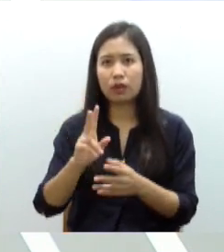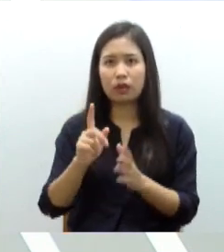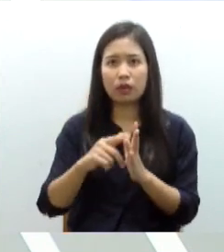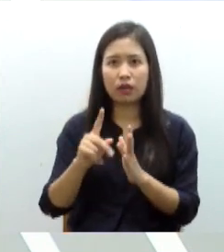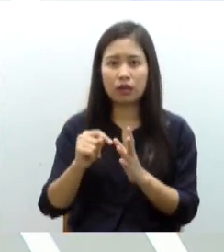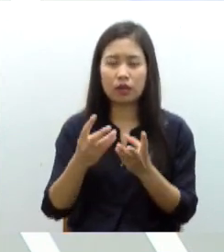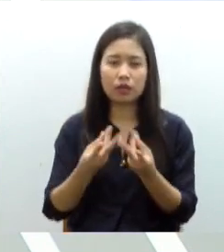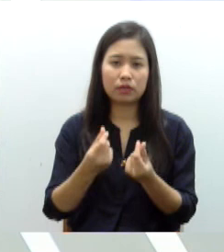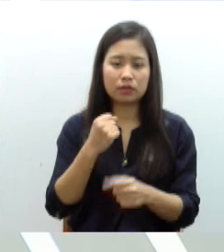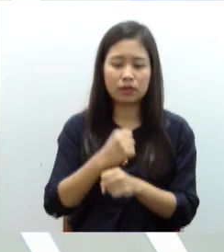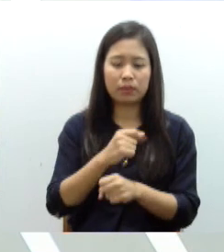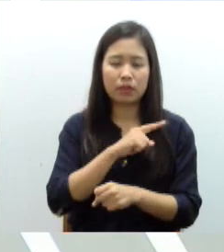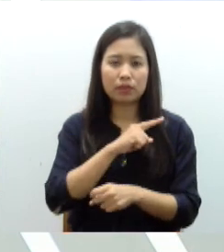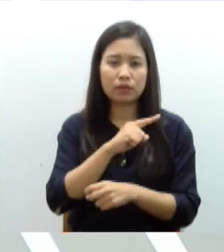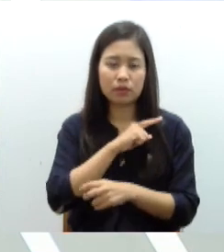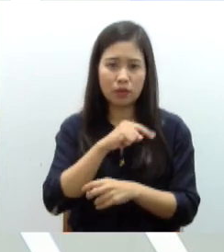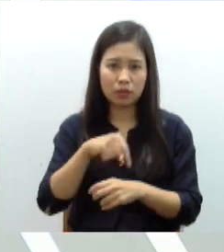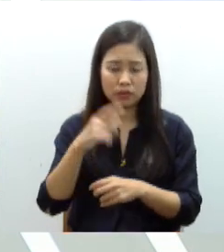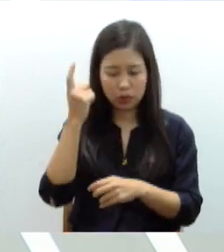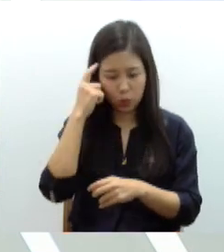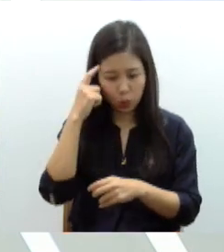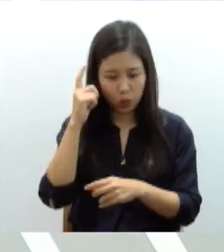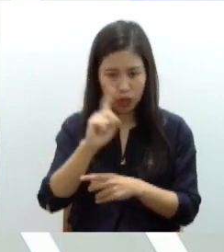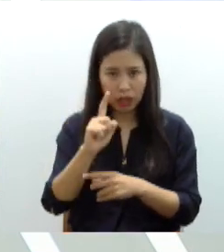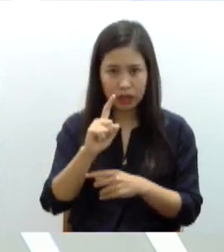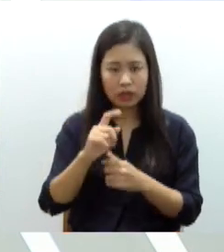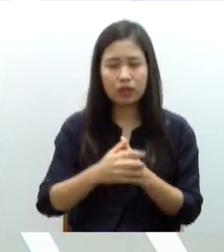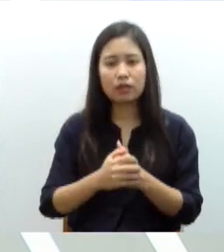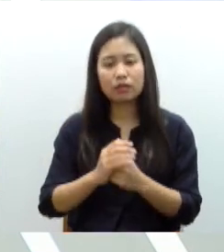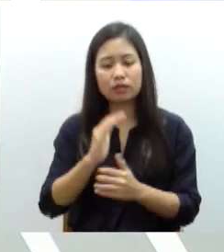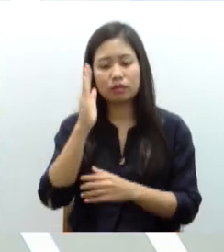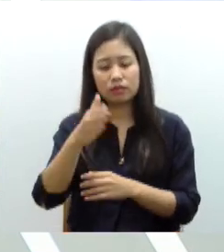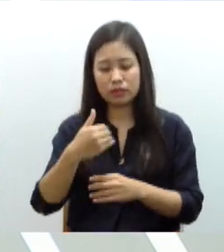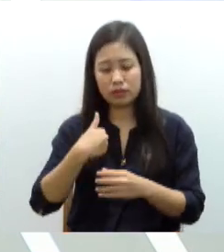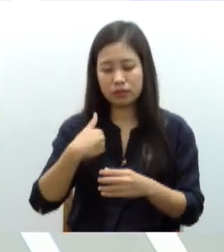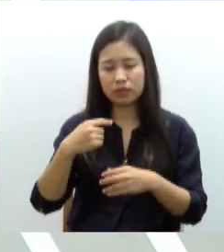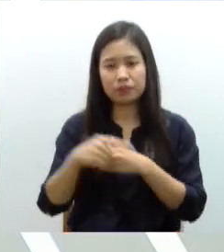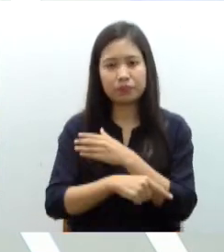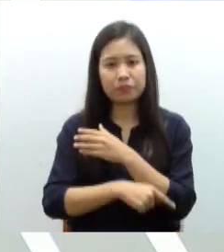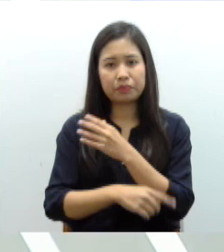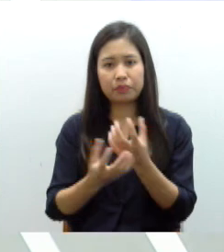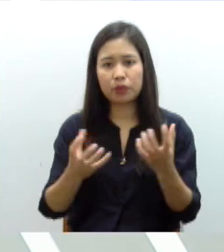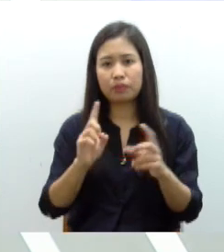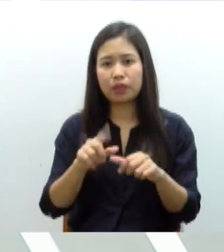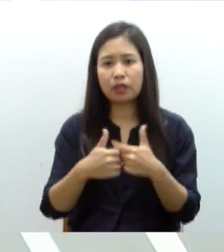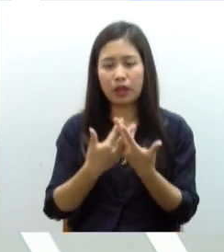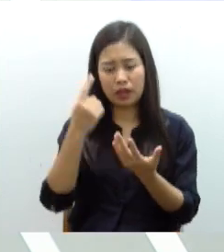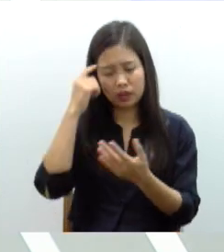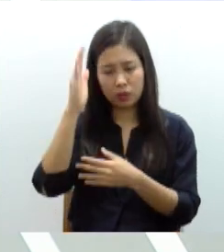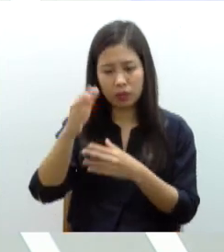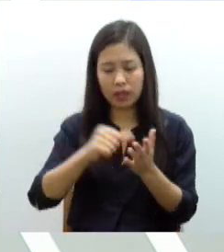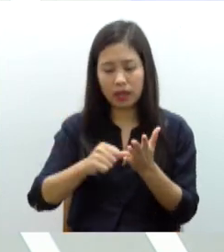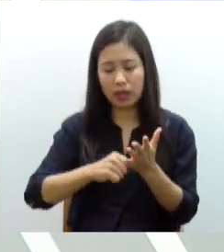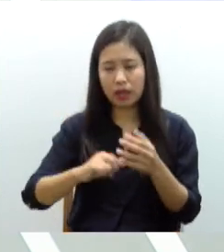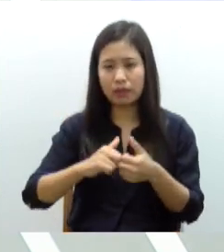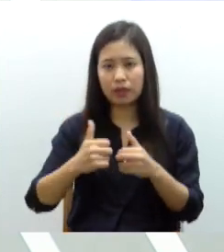ยิ่งดีนะครับ30ข้อเพื่อจะได้รู้ว่าแต่ละข้อเราอยู่ผลออกมามันจะเป็นอย่างไรเราจะต้องปรับปรุงแก้ไขอะไรเพื่อจะให้มีความปลอดภัยม